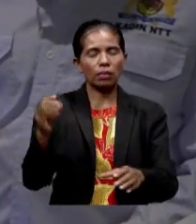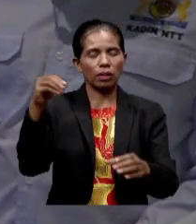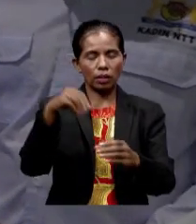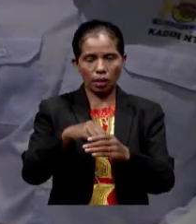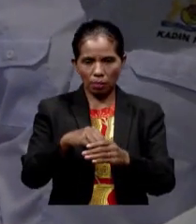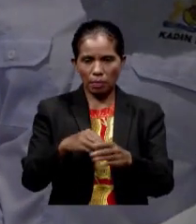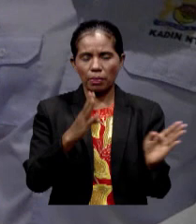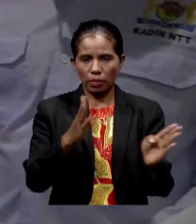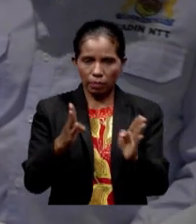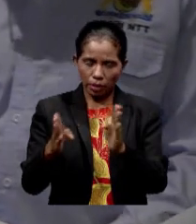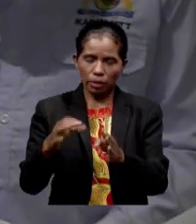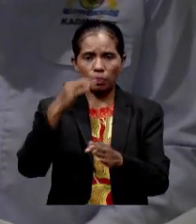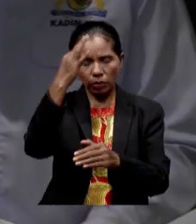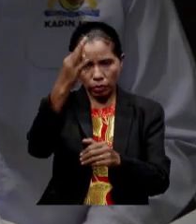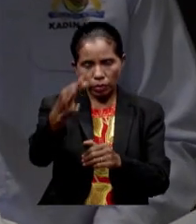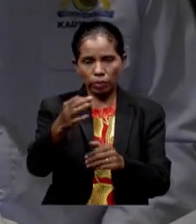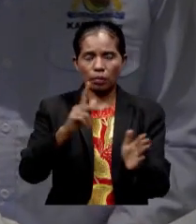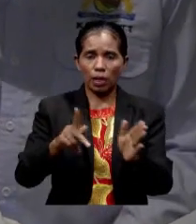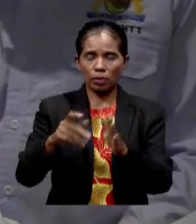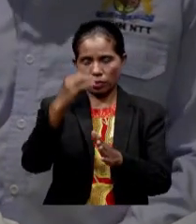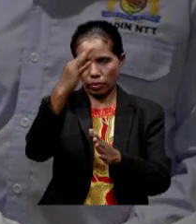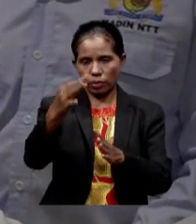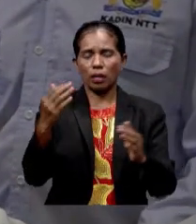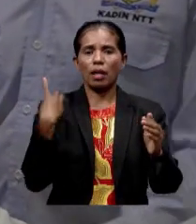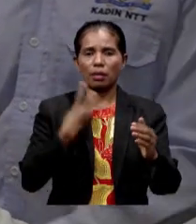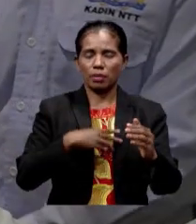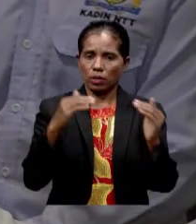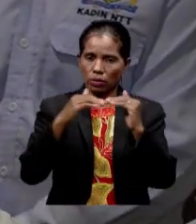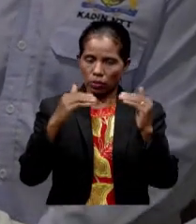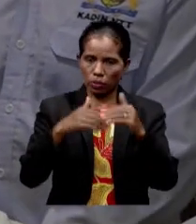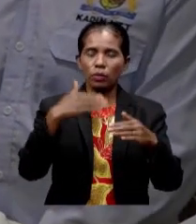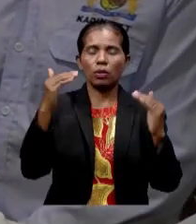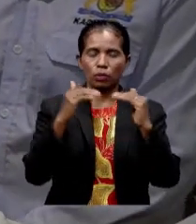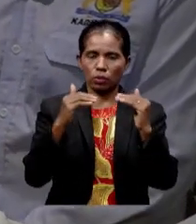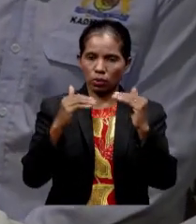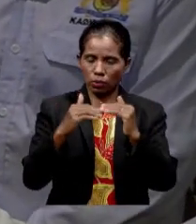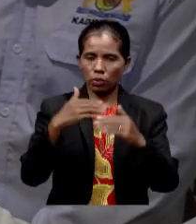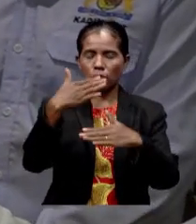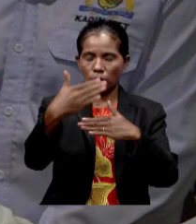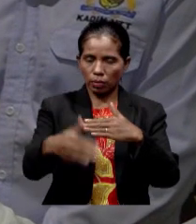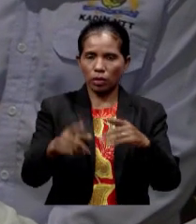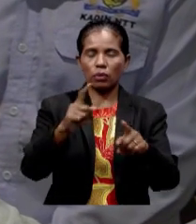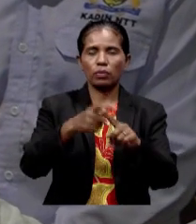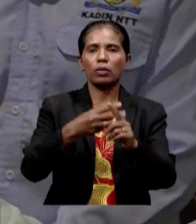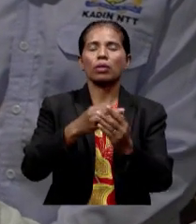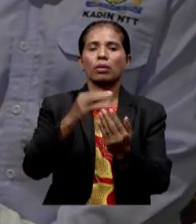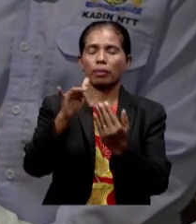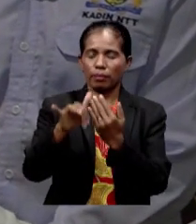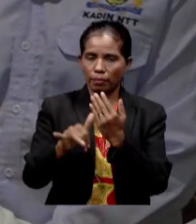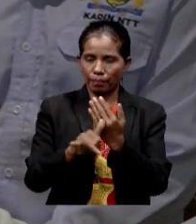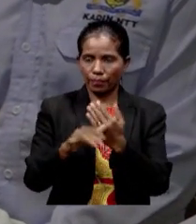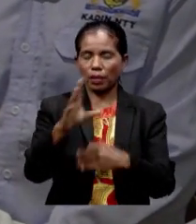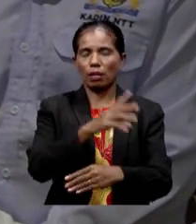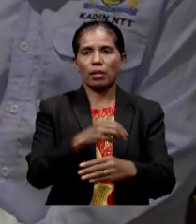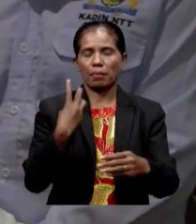sehingga kami akan melakukan pertemuan-pertemuan berikut ya eee di bulan Mei ini ada dengan Kementerian